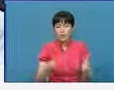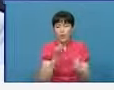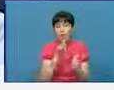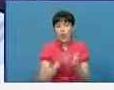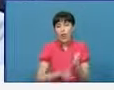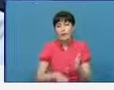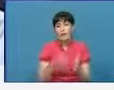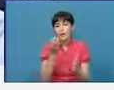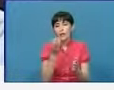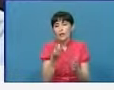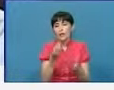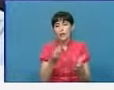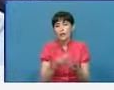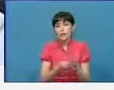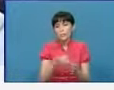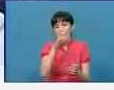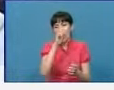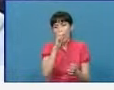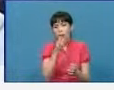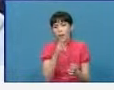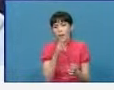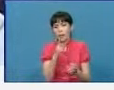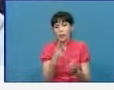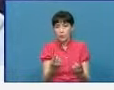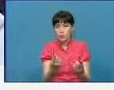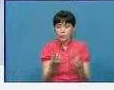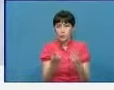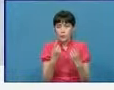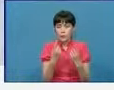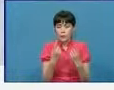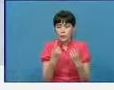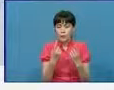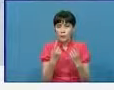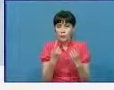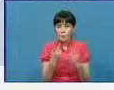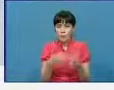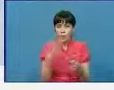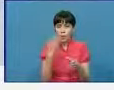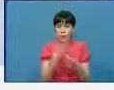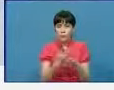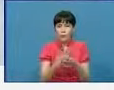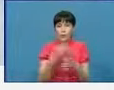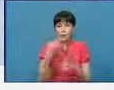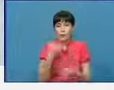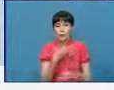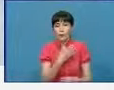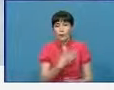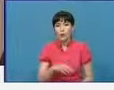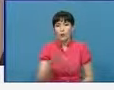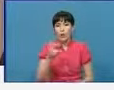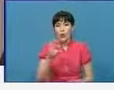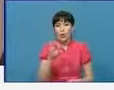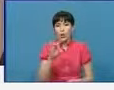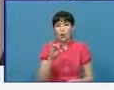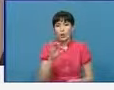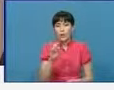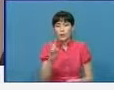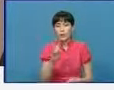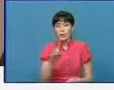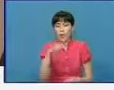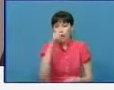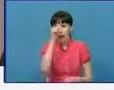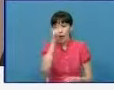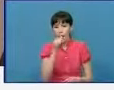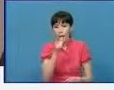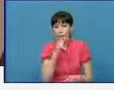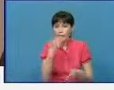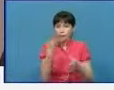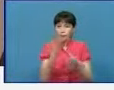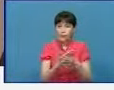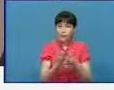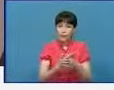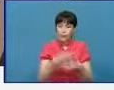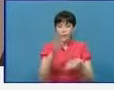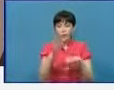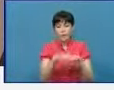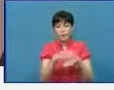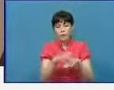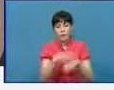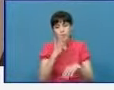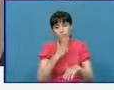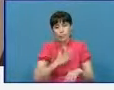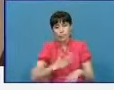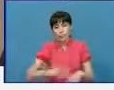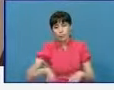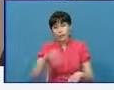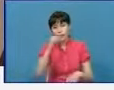ұсынса, айлардың султаны болған Рамазанның қадыры артып, сауабы молая түседі. Ораза айы бұл қайырымдылық айы, мейірімділік айы, шапағат айы. Сондықтан